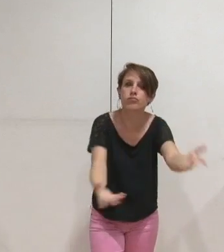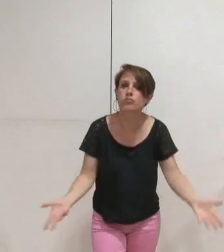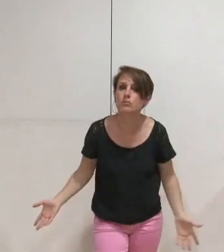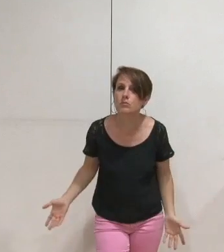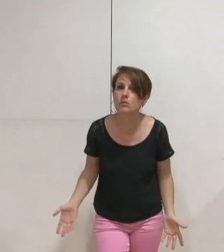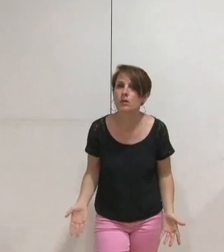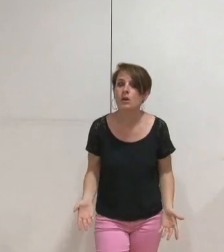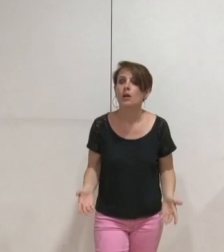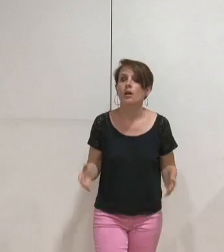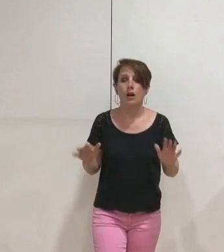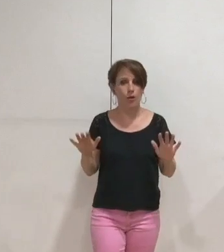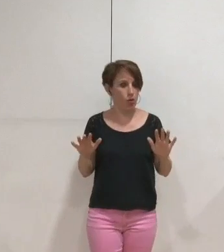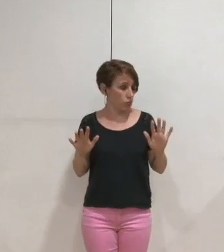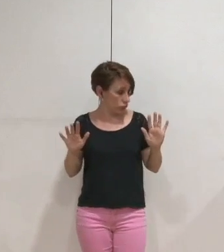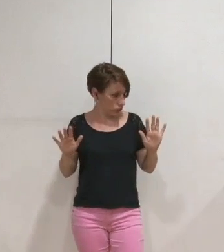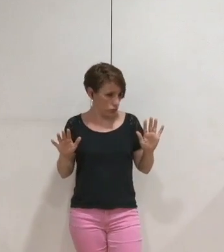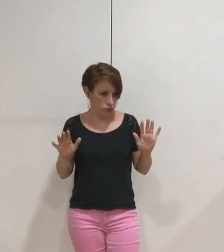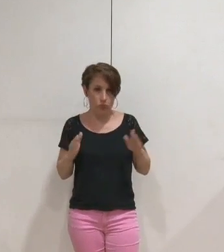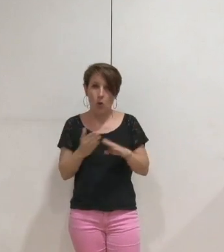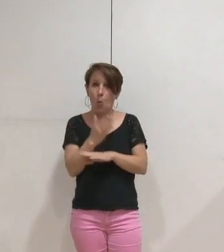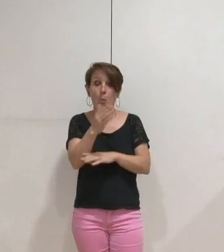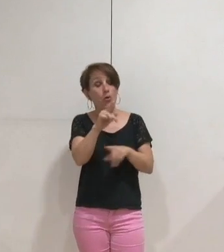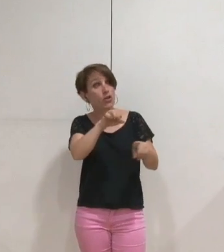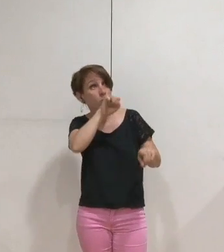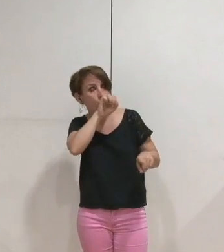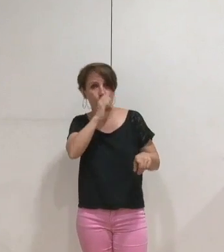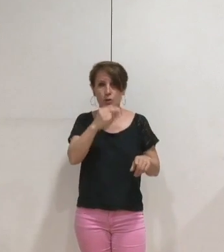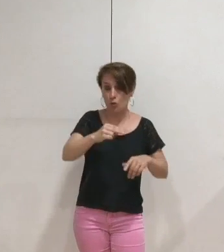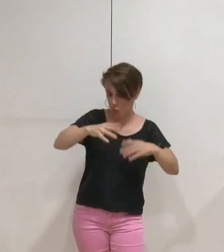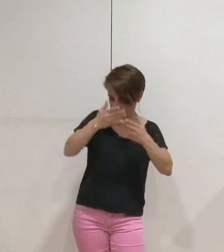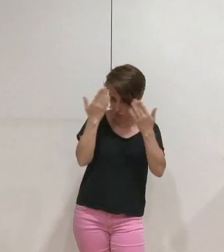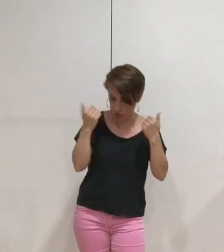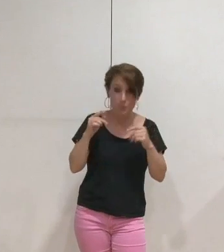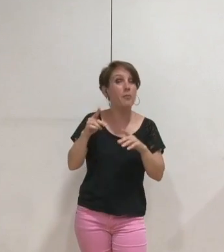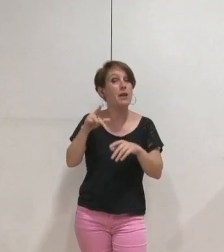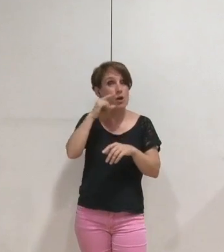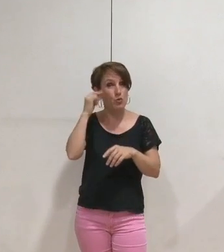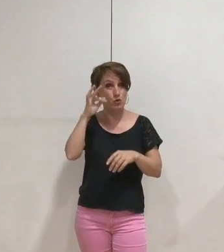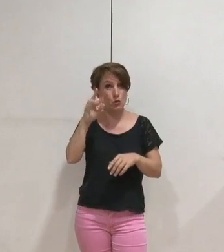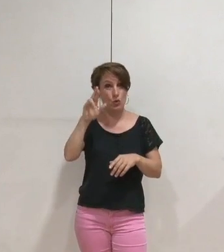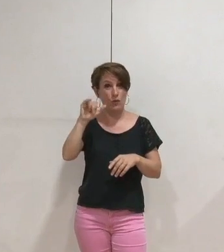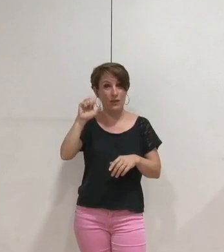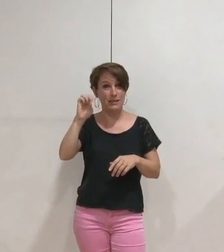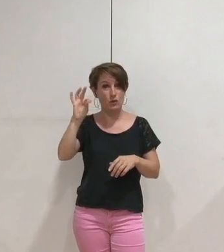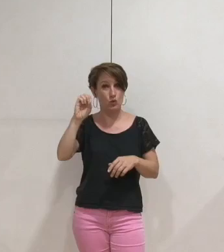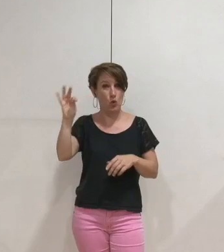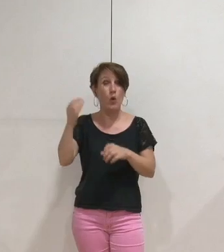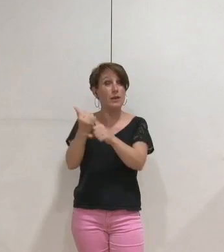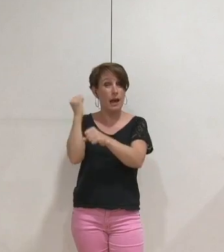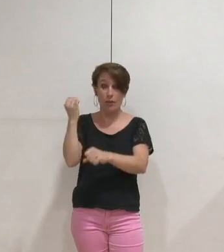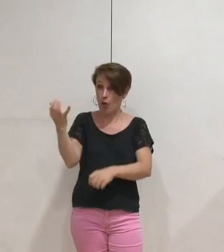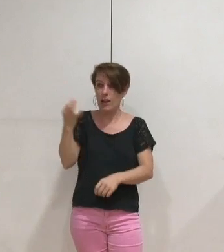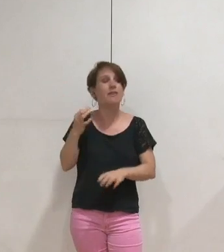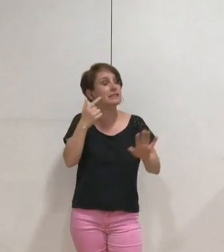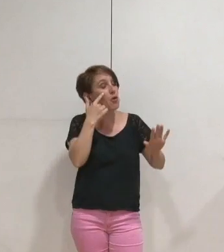opportunité du projet lui-même je rappelle à Monsieur fristau qu'il avait fait à peu près les mêmes déclarations il y a un an en disant on verra ce qu'on fait et cetera un an s'est